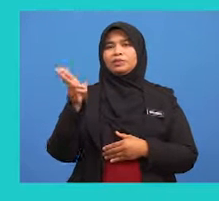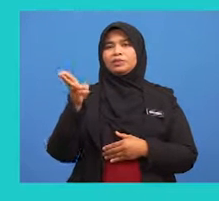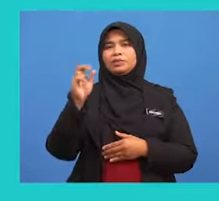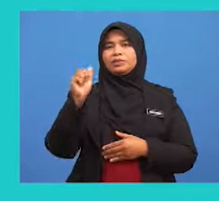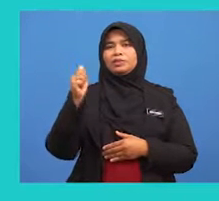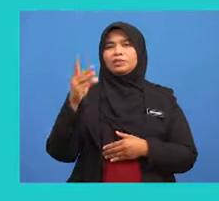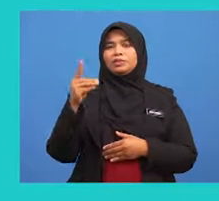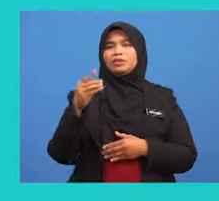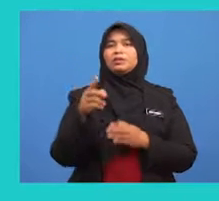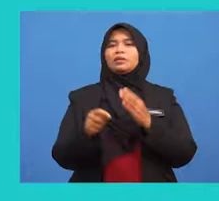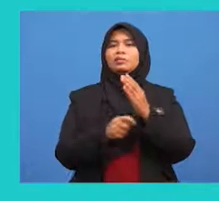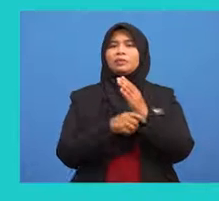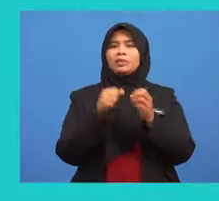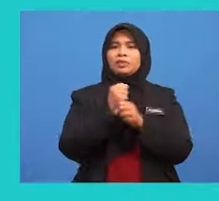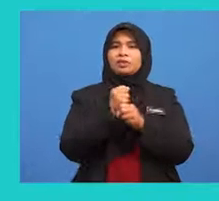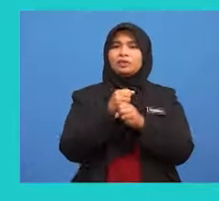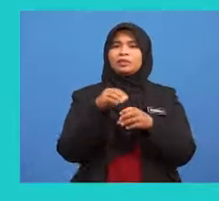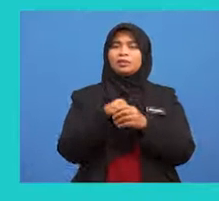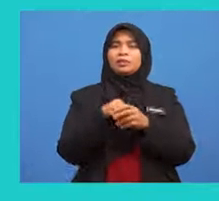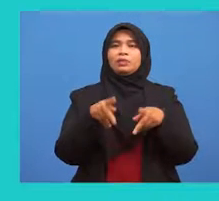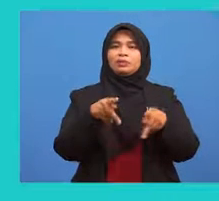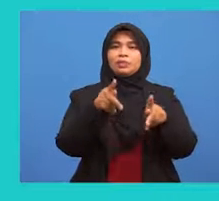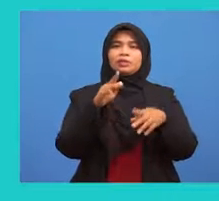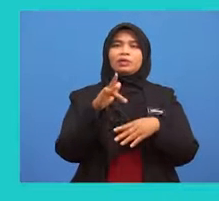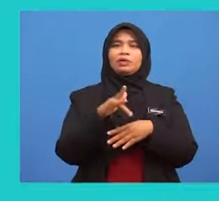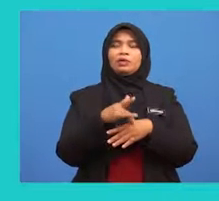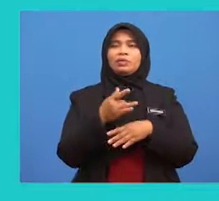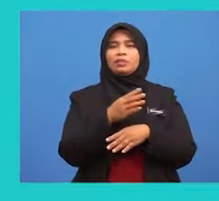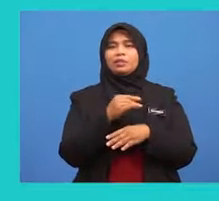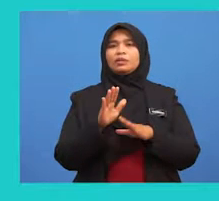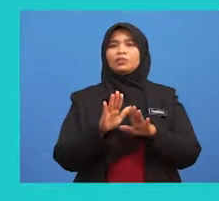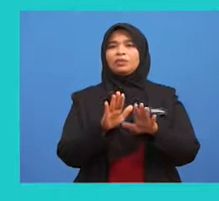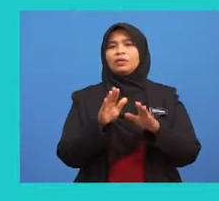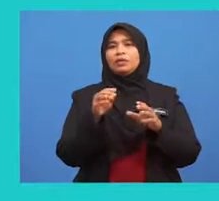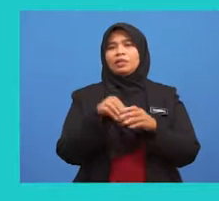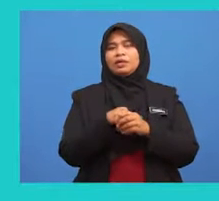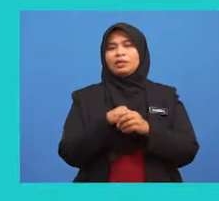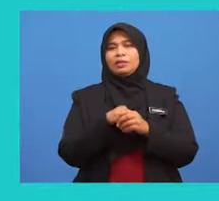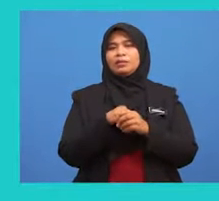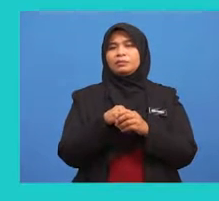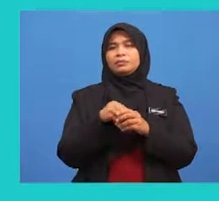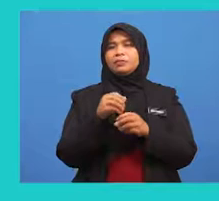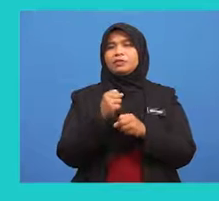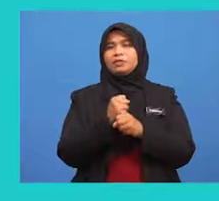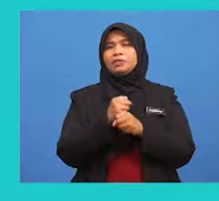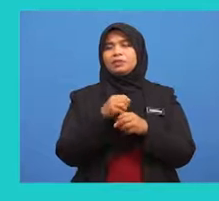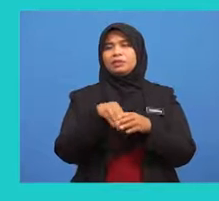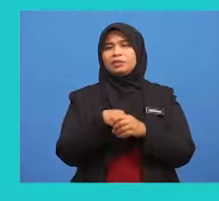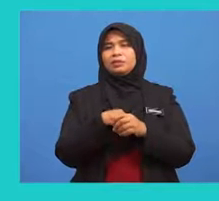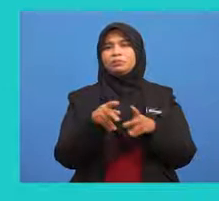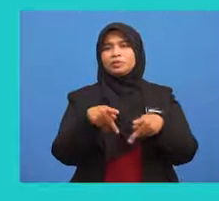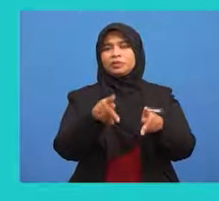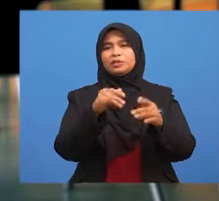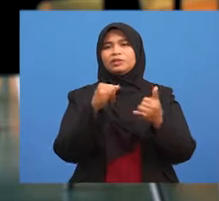dalam proses awal dan ditolak tolak dalam kerja dalam proses